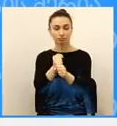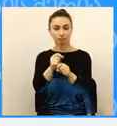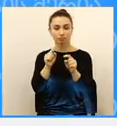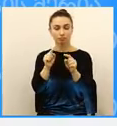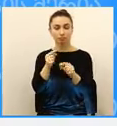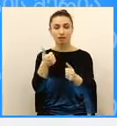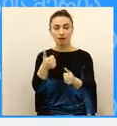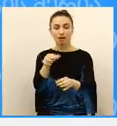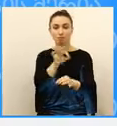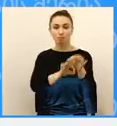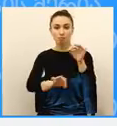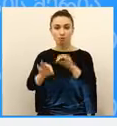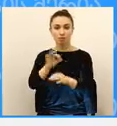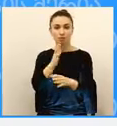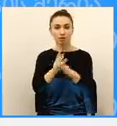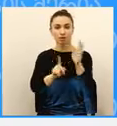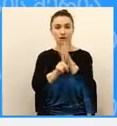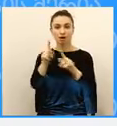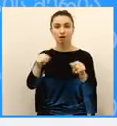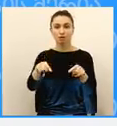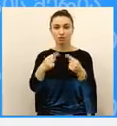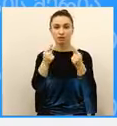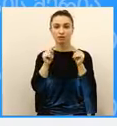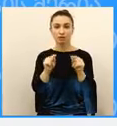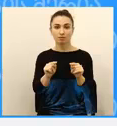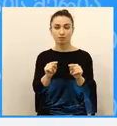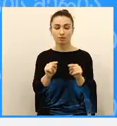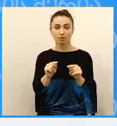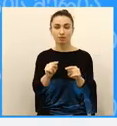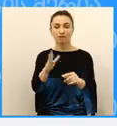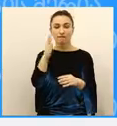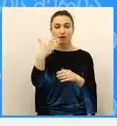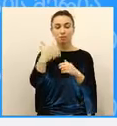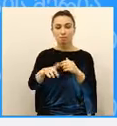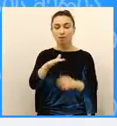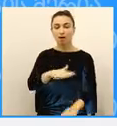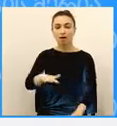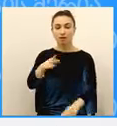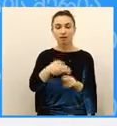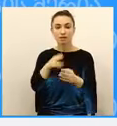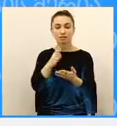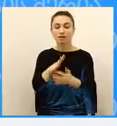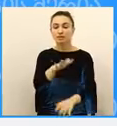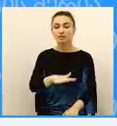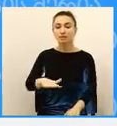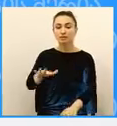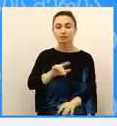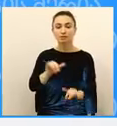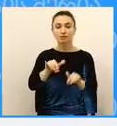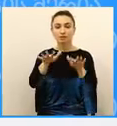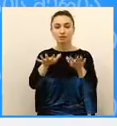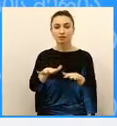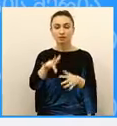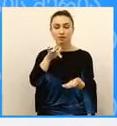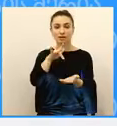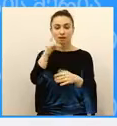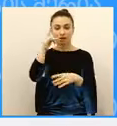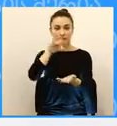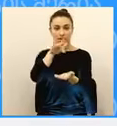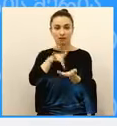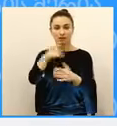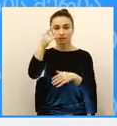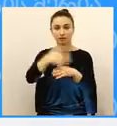და კარგი პროექტები იქნა განხორციელებული და ვაკის პარკი ეს არის სივრცე რომელიც მდებარეობს ქალაქის